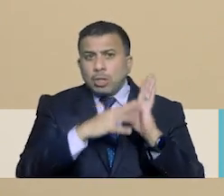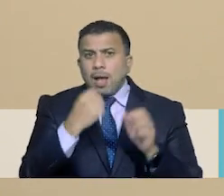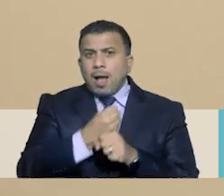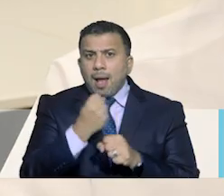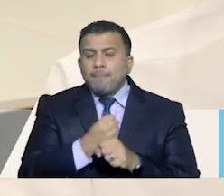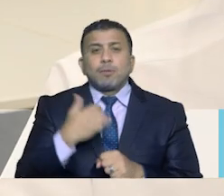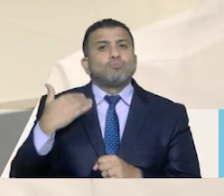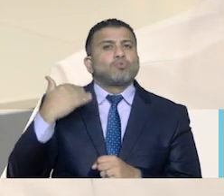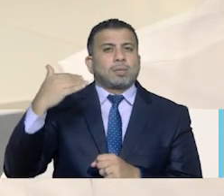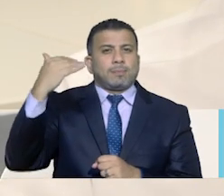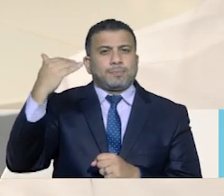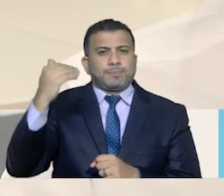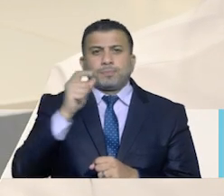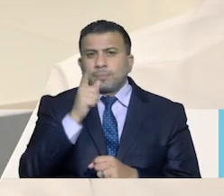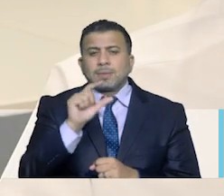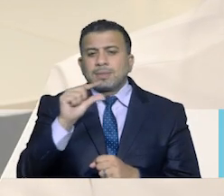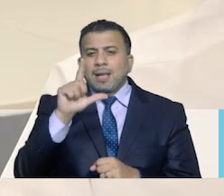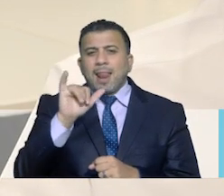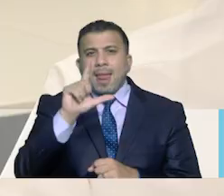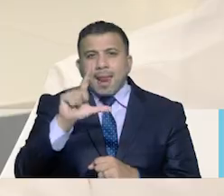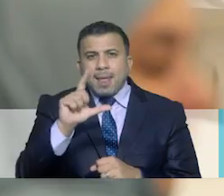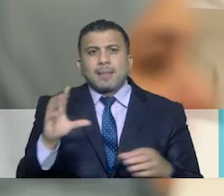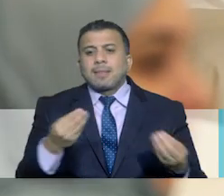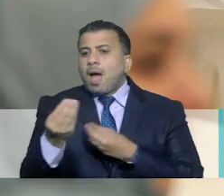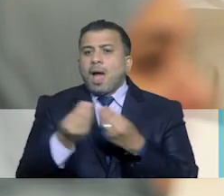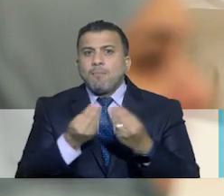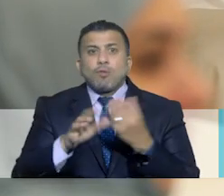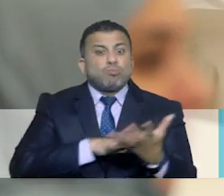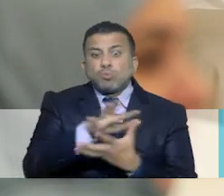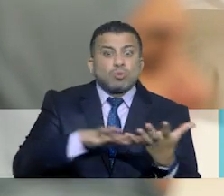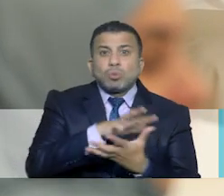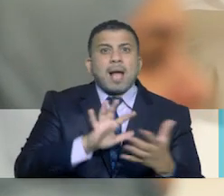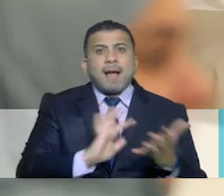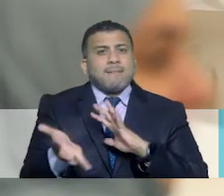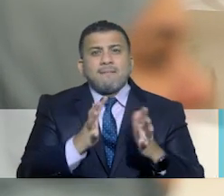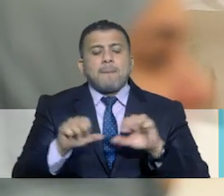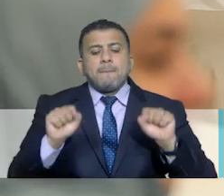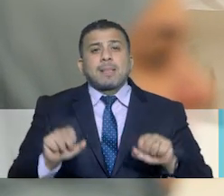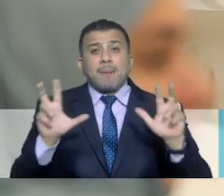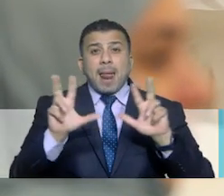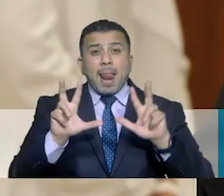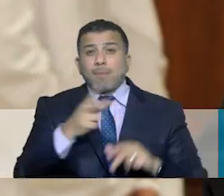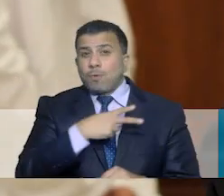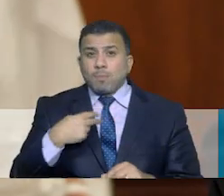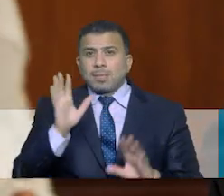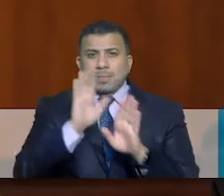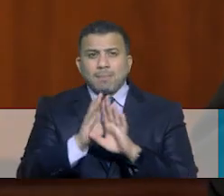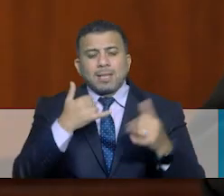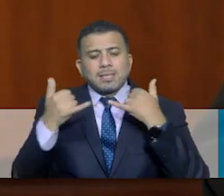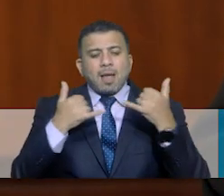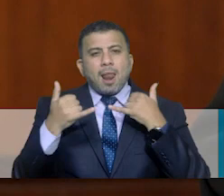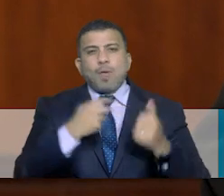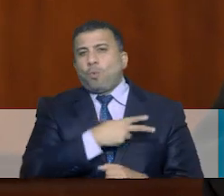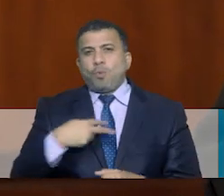عمل مستقبلي في حين يحاكي دليل التعامل مع الازمات تطلعات المكتب الاعلامي في دعم ادارات